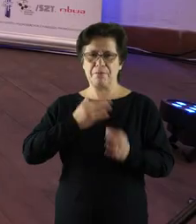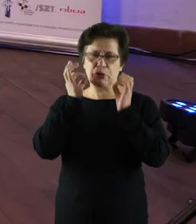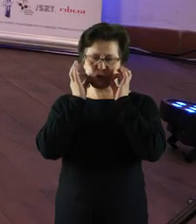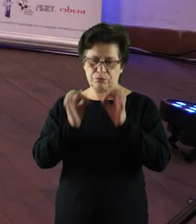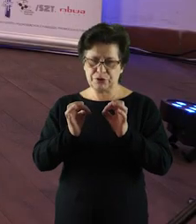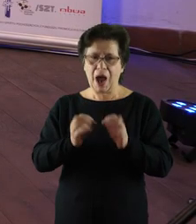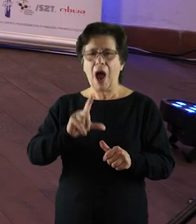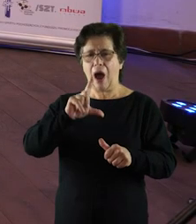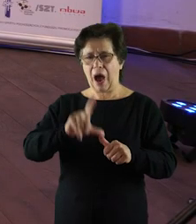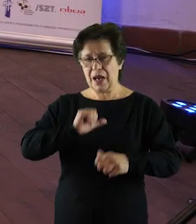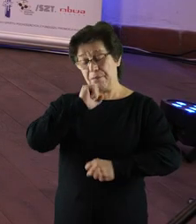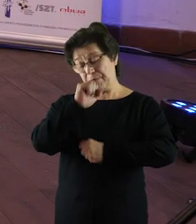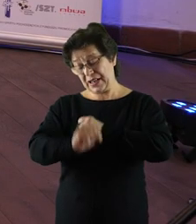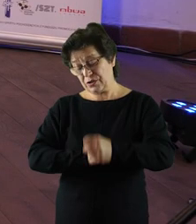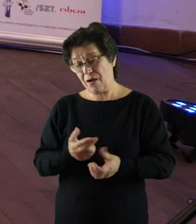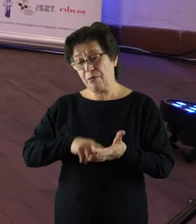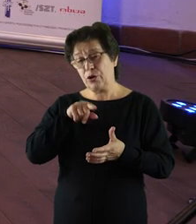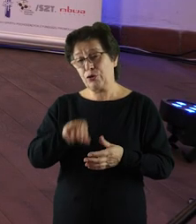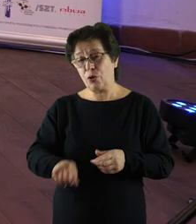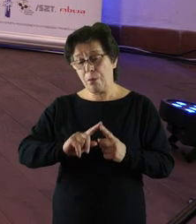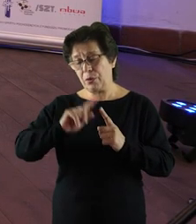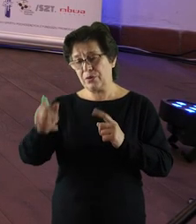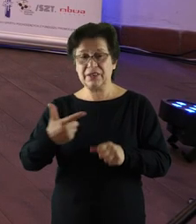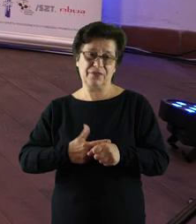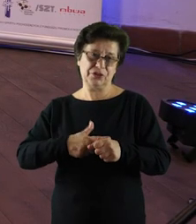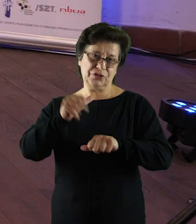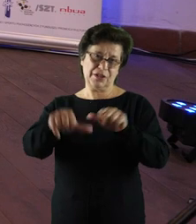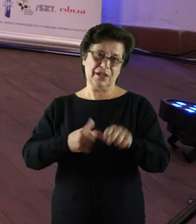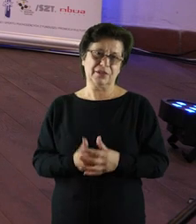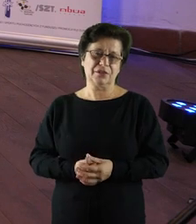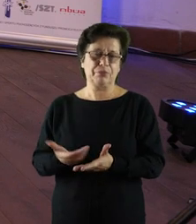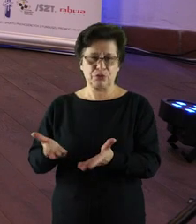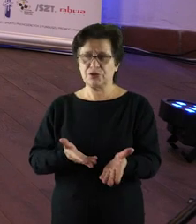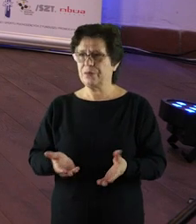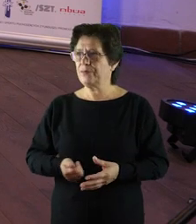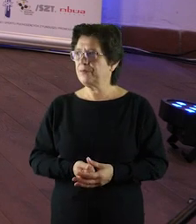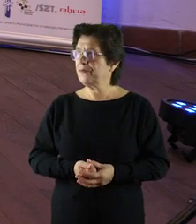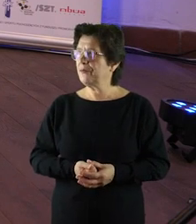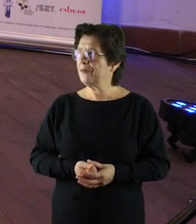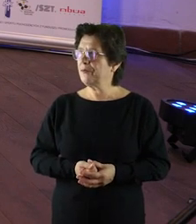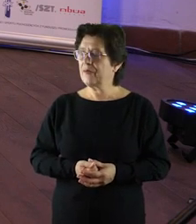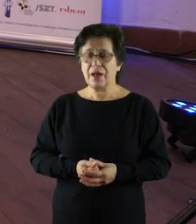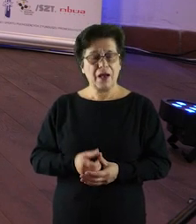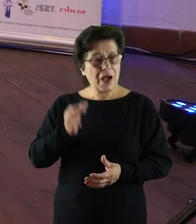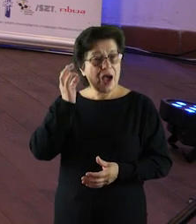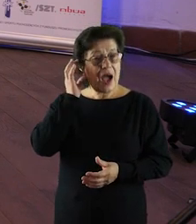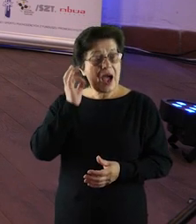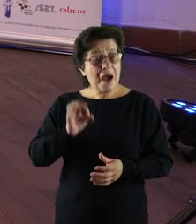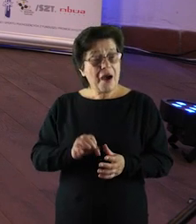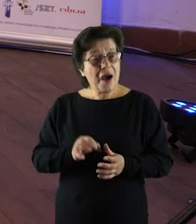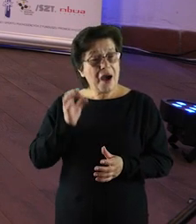to ponad 20 lat. Bardzo proszę. A pani od dzieciństwa chciała być